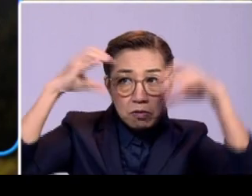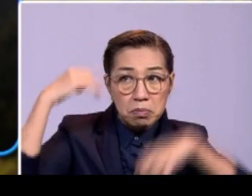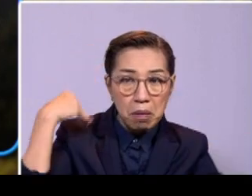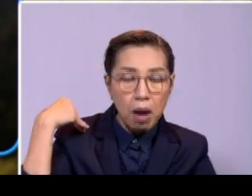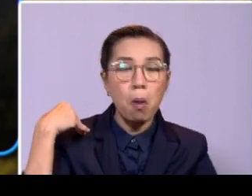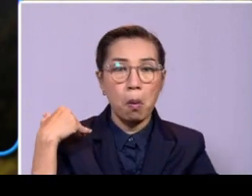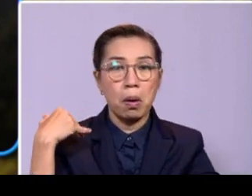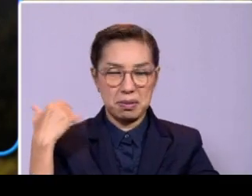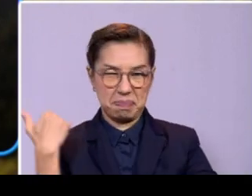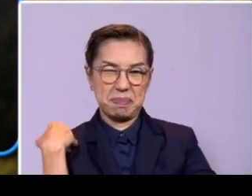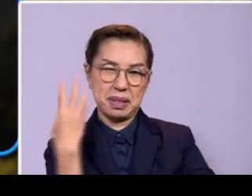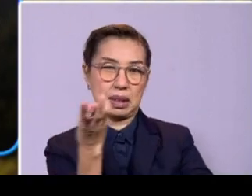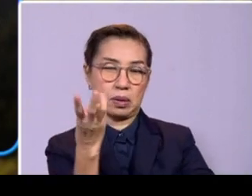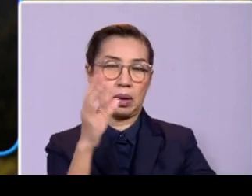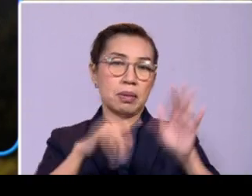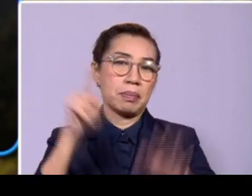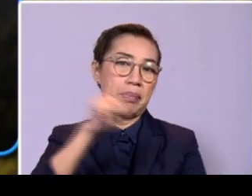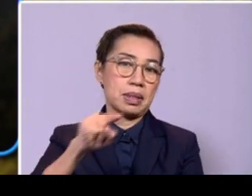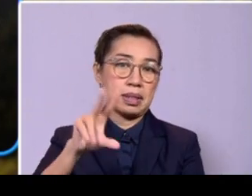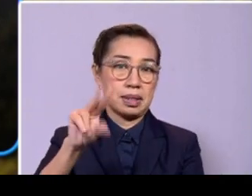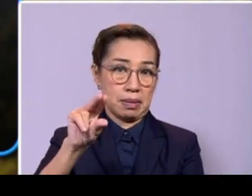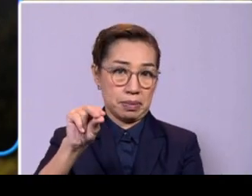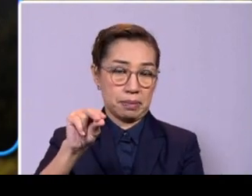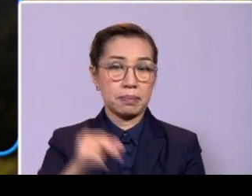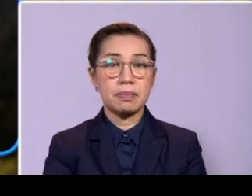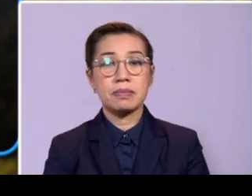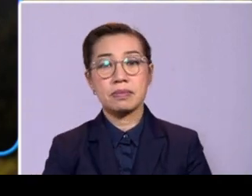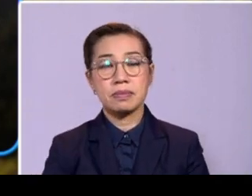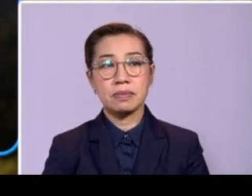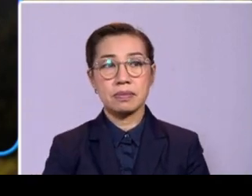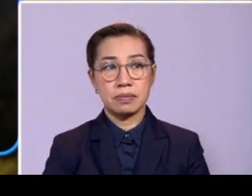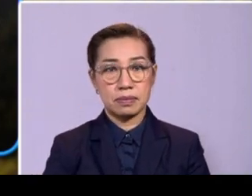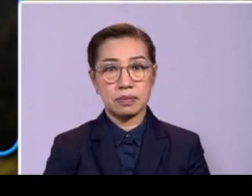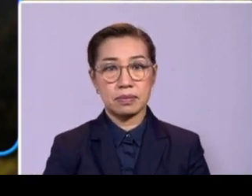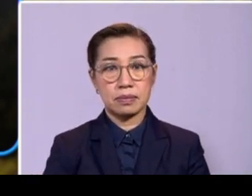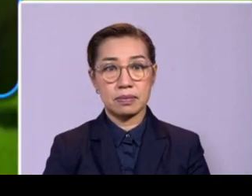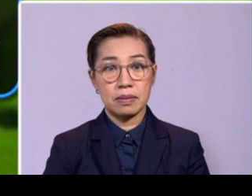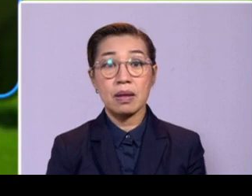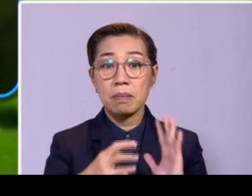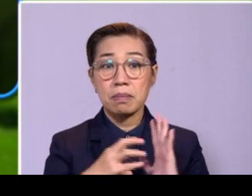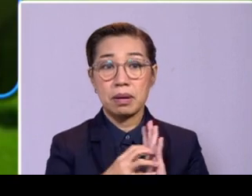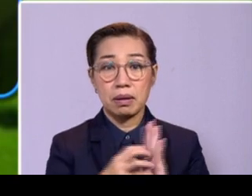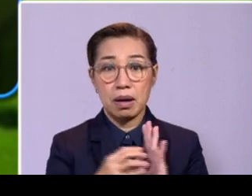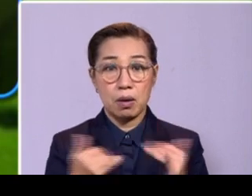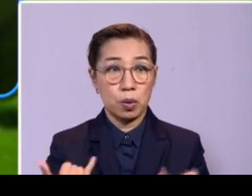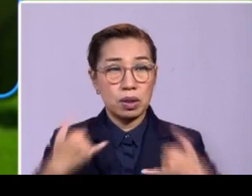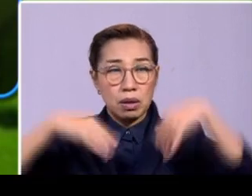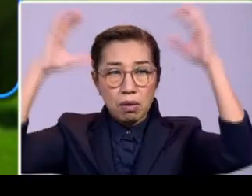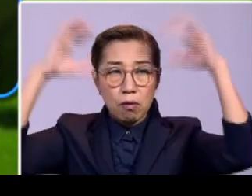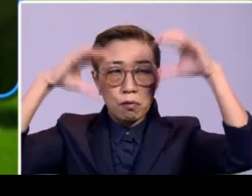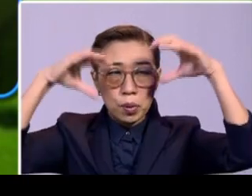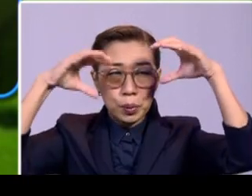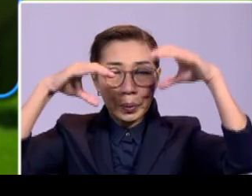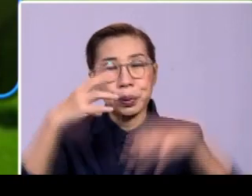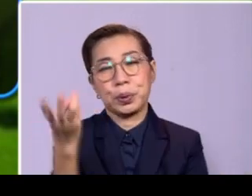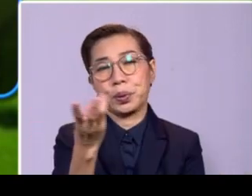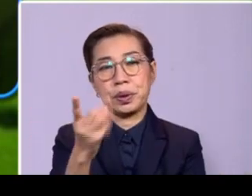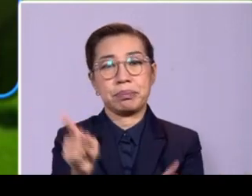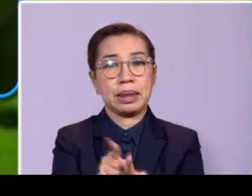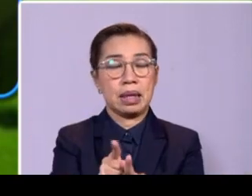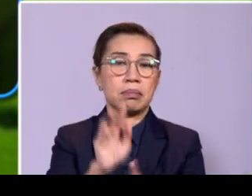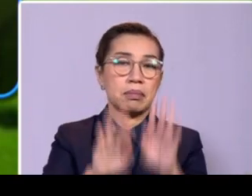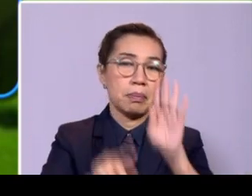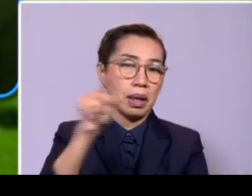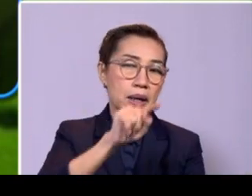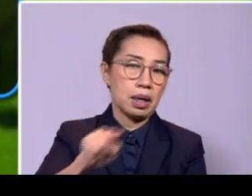จะมีฝนลงมาเล็กน้อยประมาณ 30% นะครับขณะที่พื้นที่ภาคกลางครับวันนี้ฝนก็ลดน้อยลงเช่นเดียวกันอยู่ที่